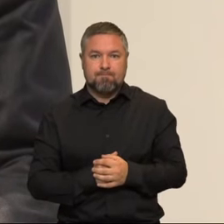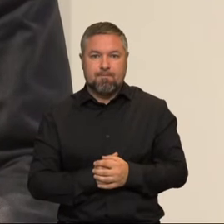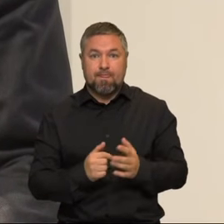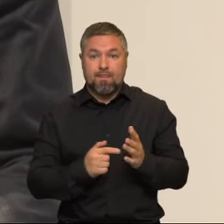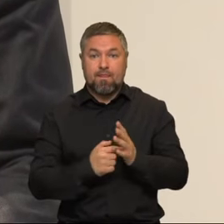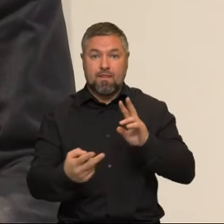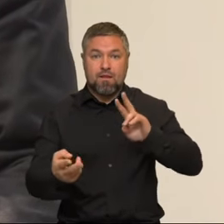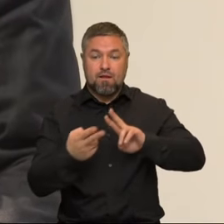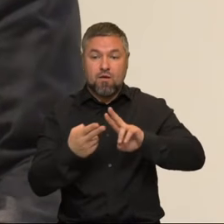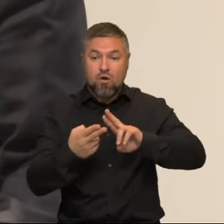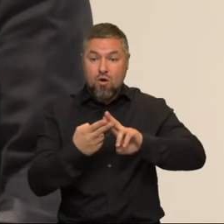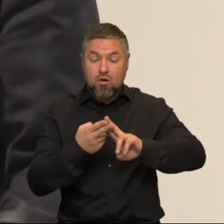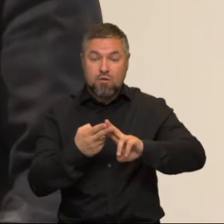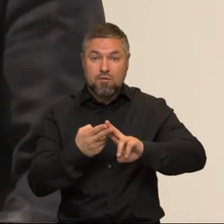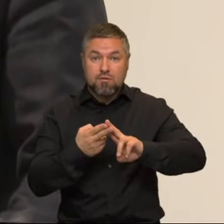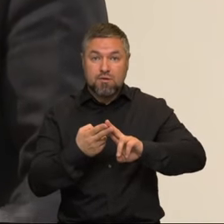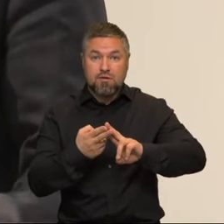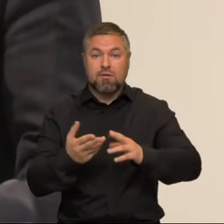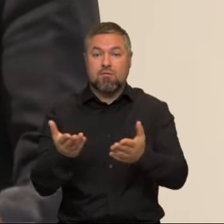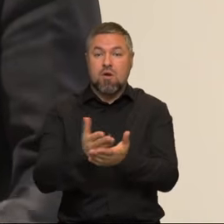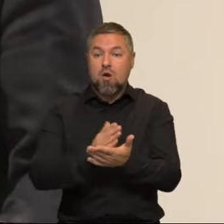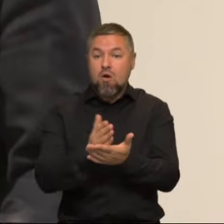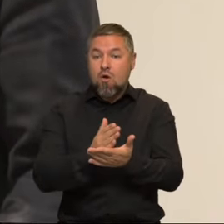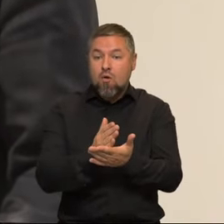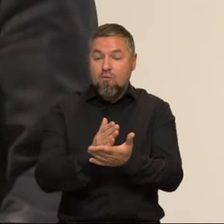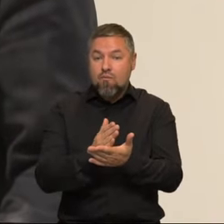te kontakty pomiędzy